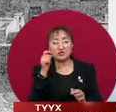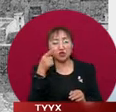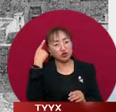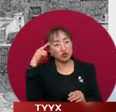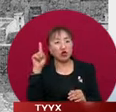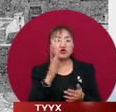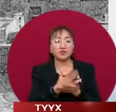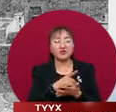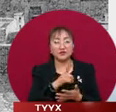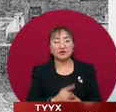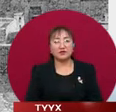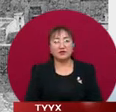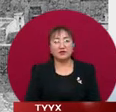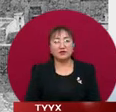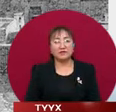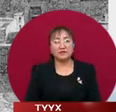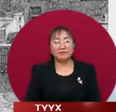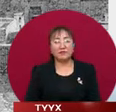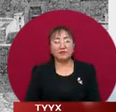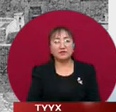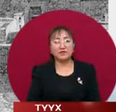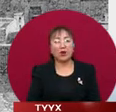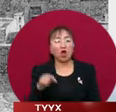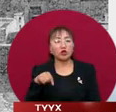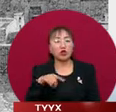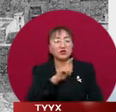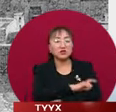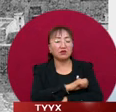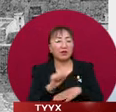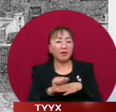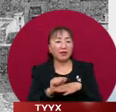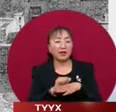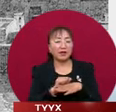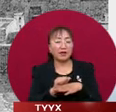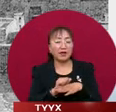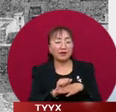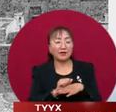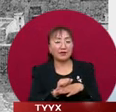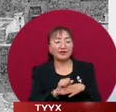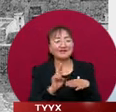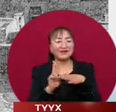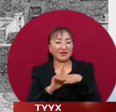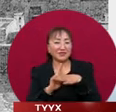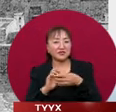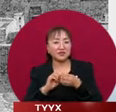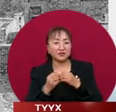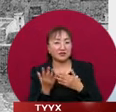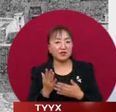нэ. За тэгвэл одоо хүүхдүүдээ бүгдээрээ хичээлээ баттгаад дараах дасгалыг ажиллая.